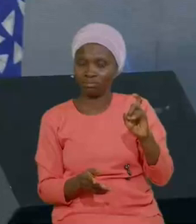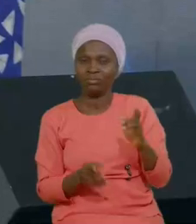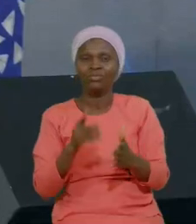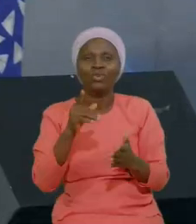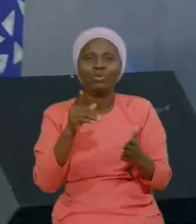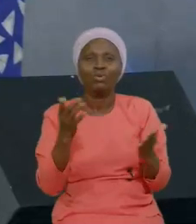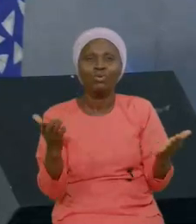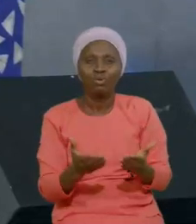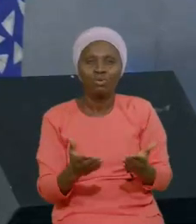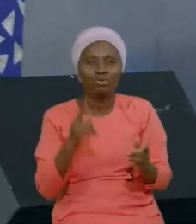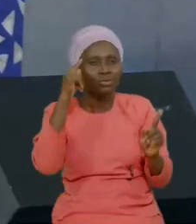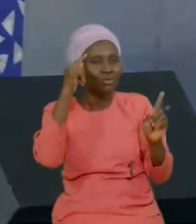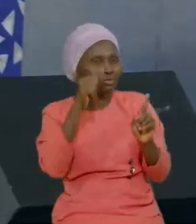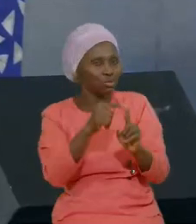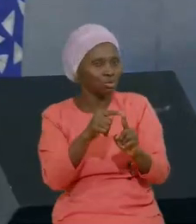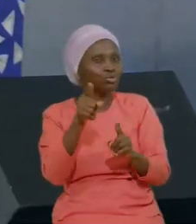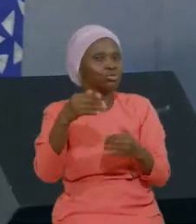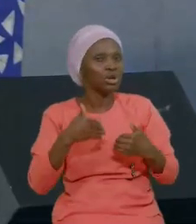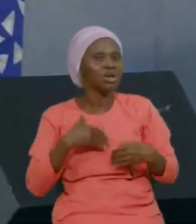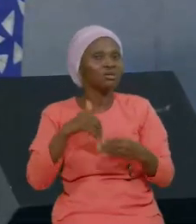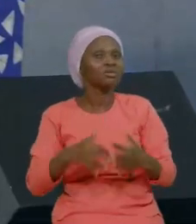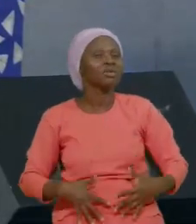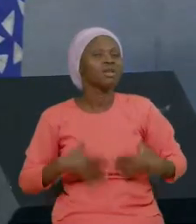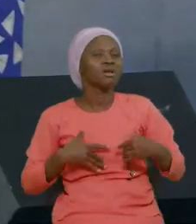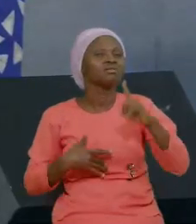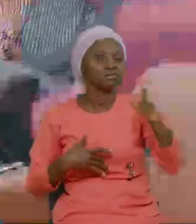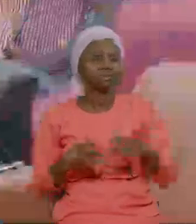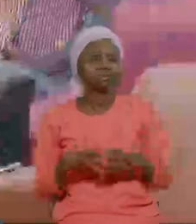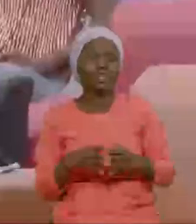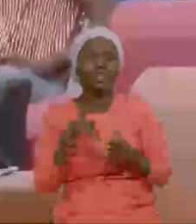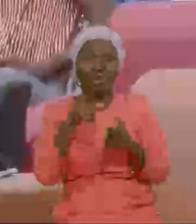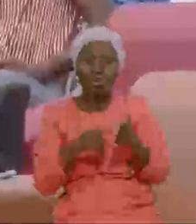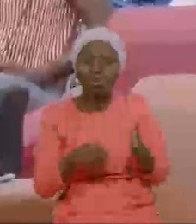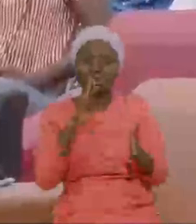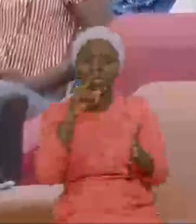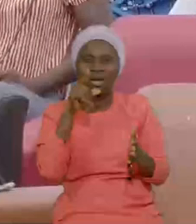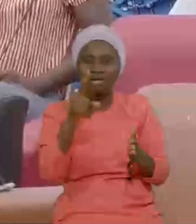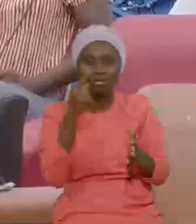peu plus loin. Quels sont tes buts dans la vie?